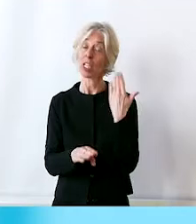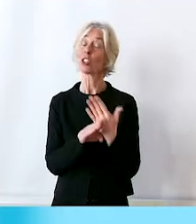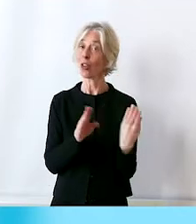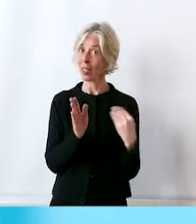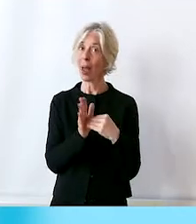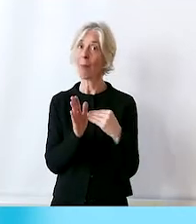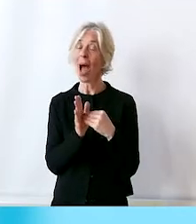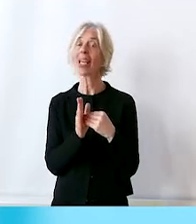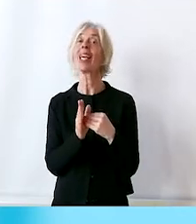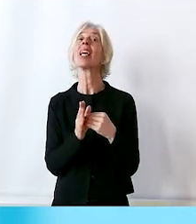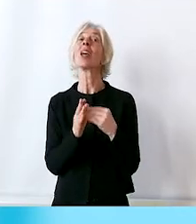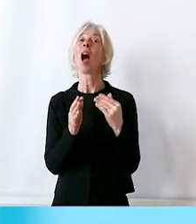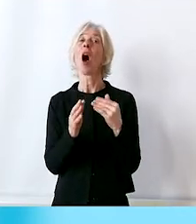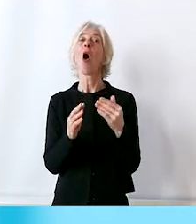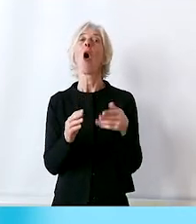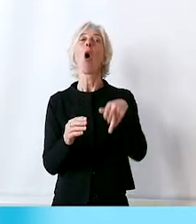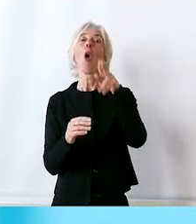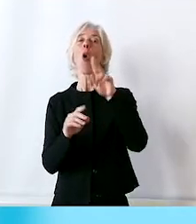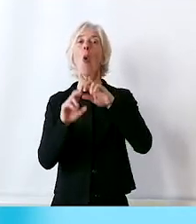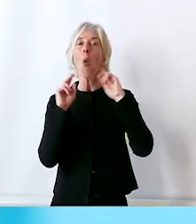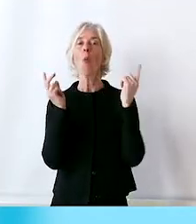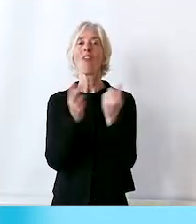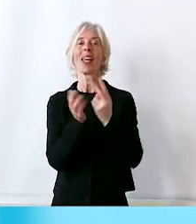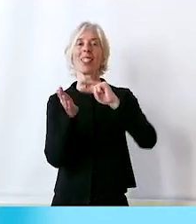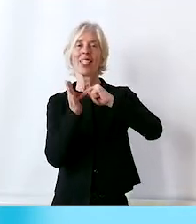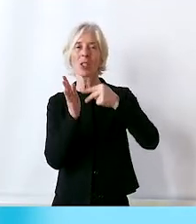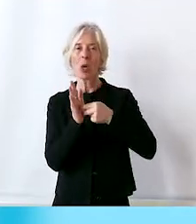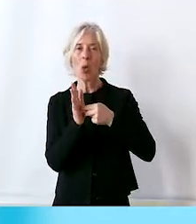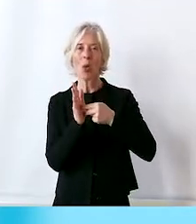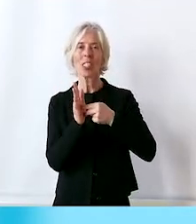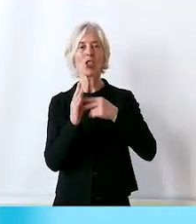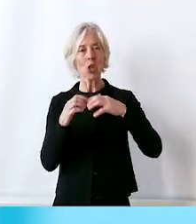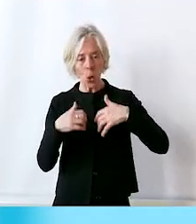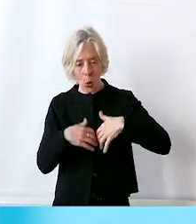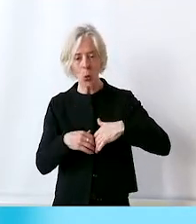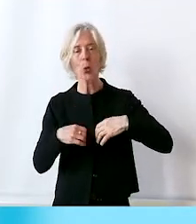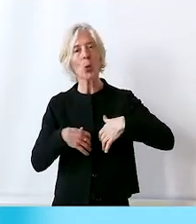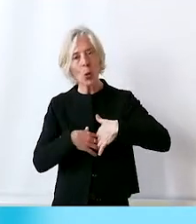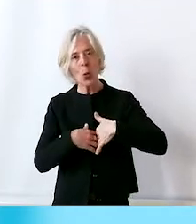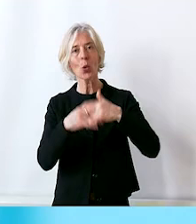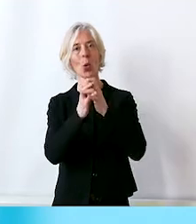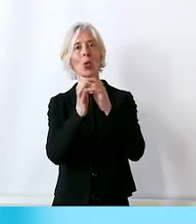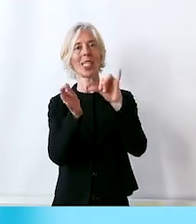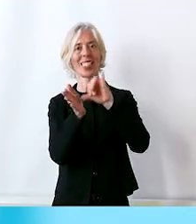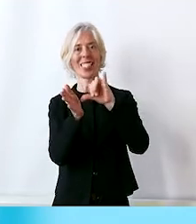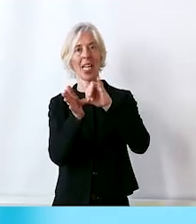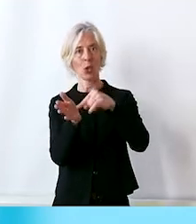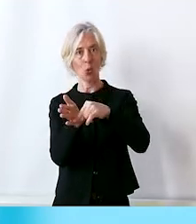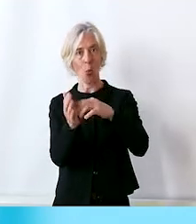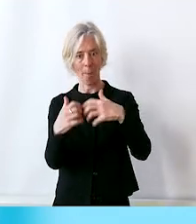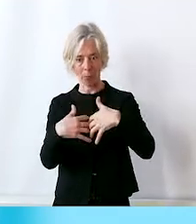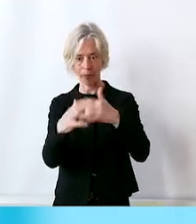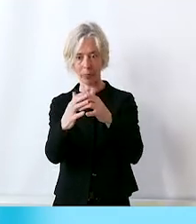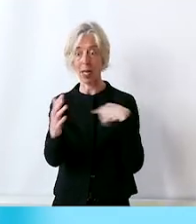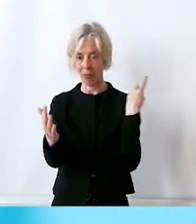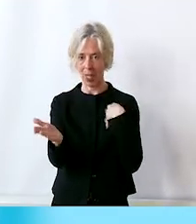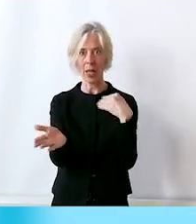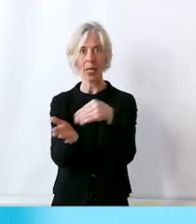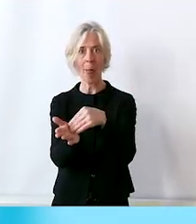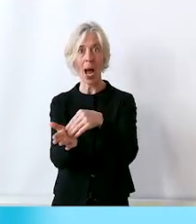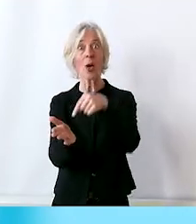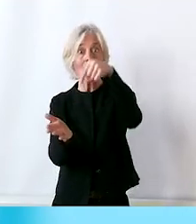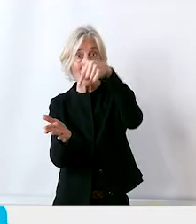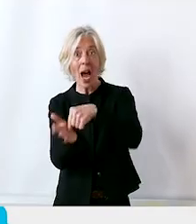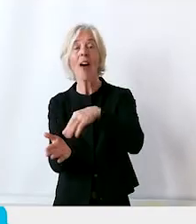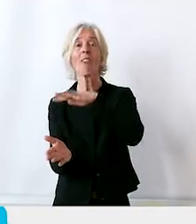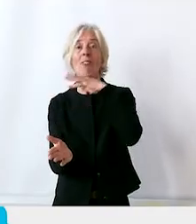Umwelttechnologische Gründerzentrum UTG in Augsburg, aus dem bereits viele erfolgreiche und innovative Ideen und Unternehmen